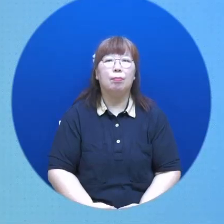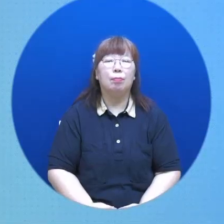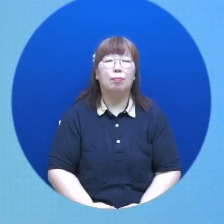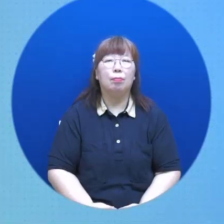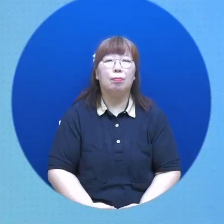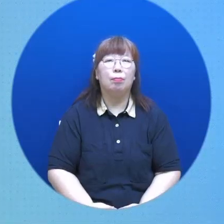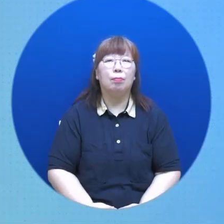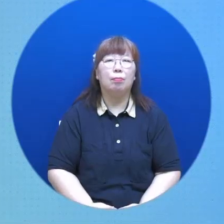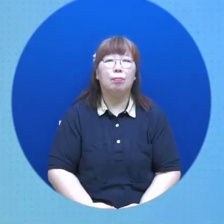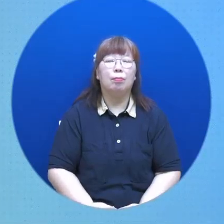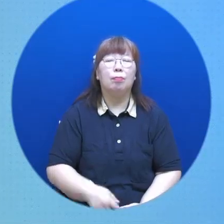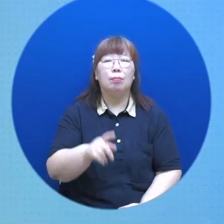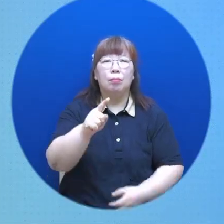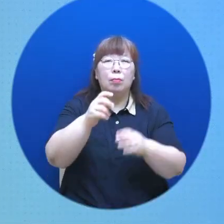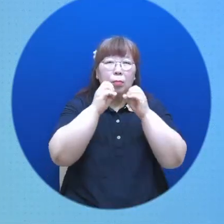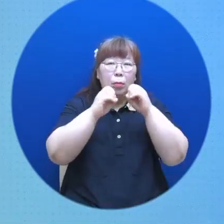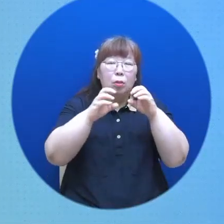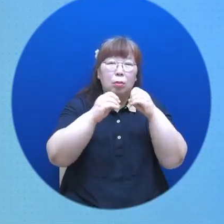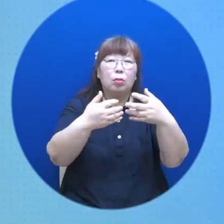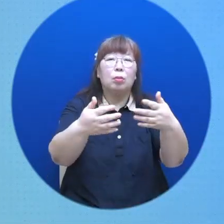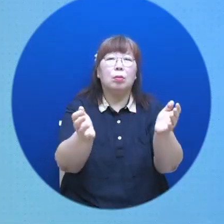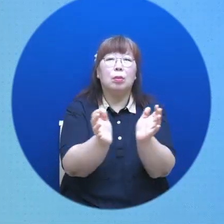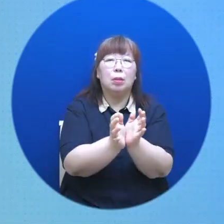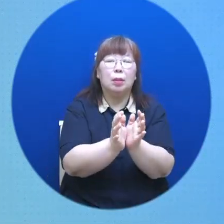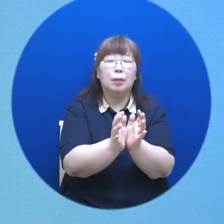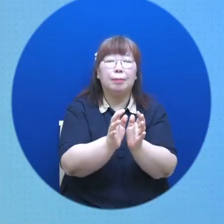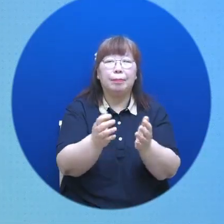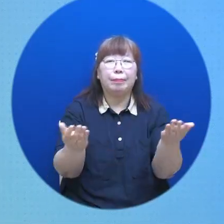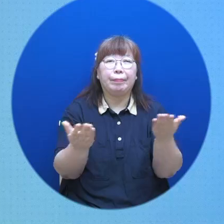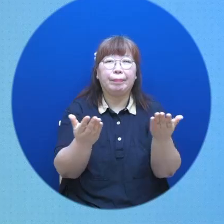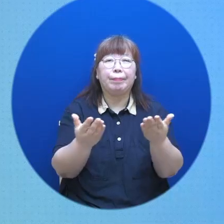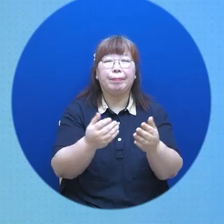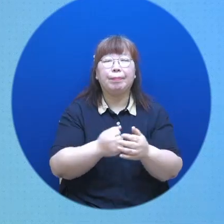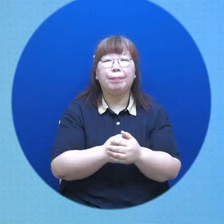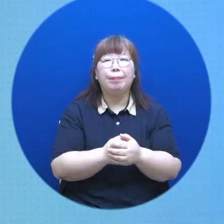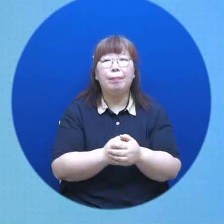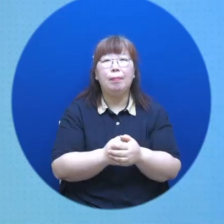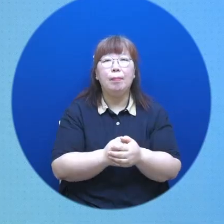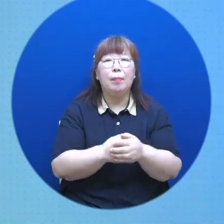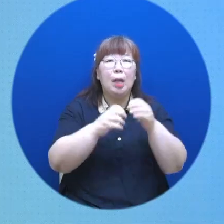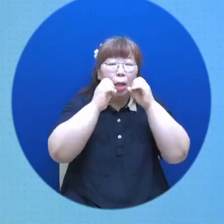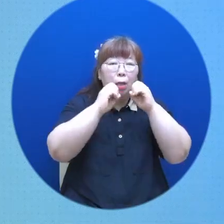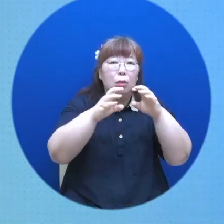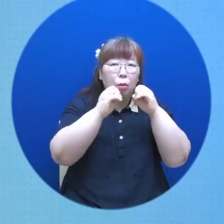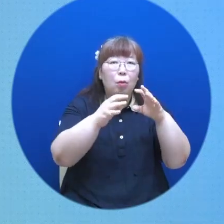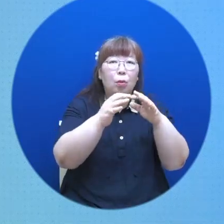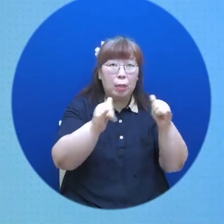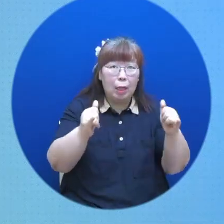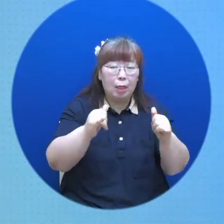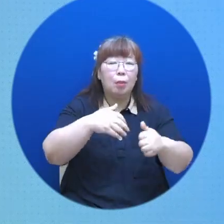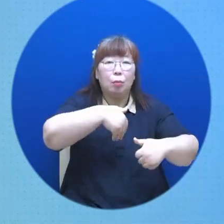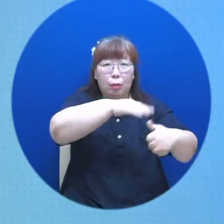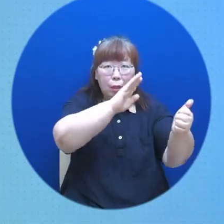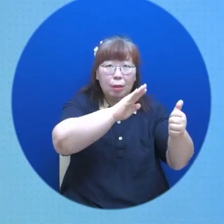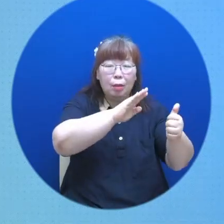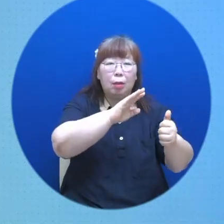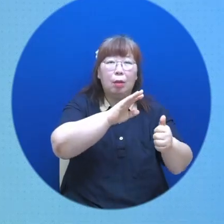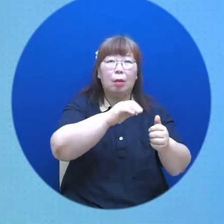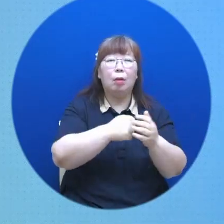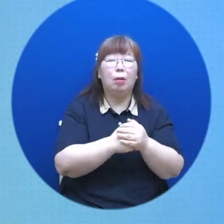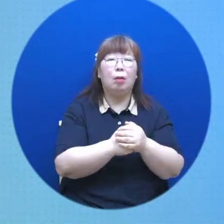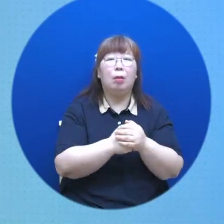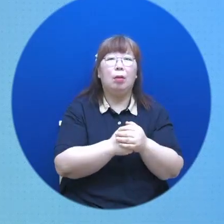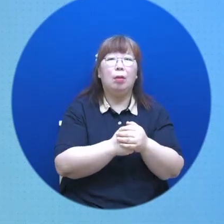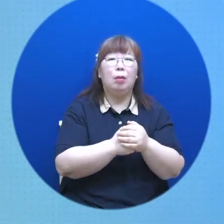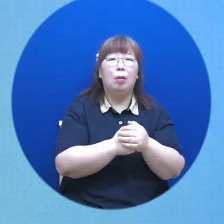한 선교단체에서 있었던 일이에요. 그 선교단체에서 선교사님을 파송했습니다.